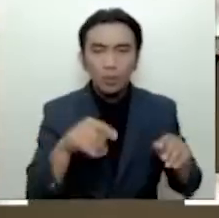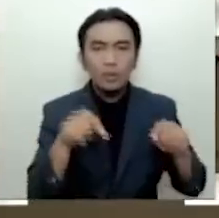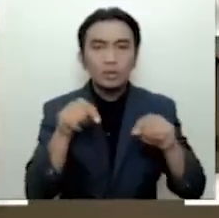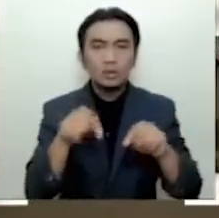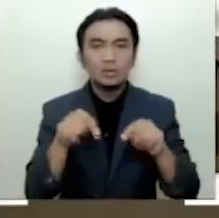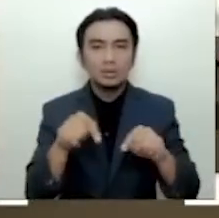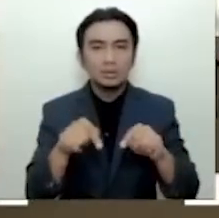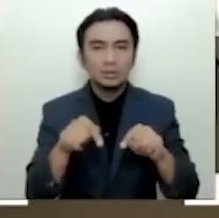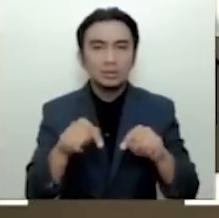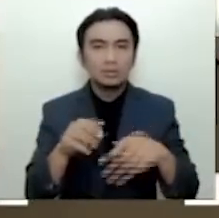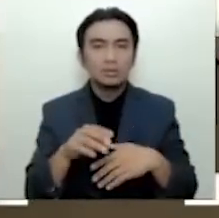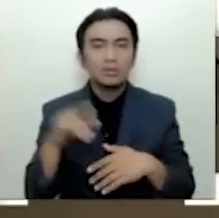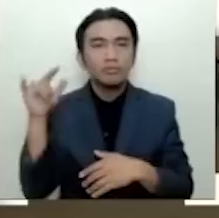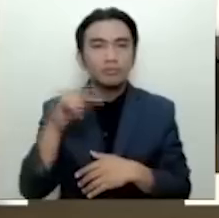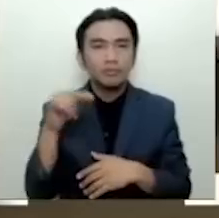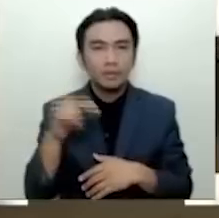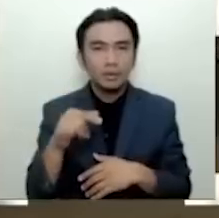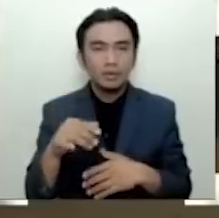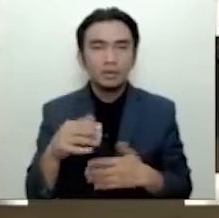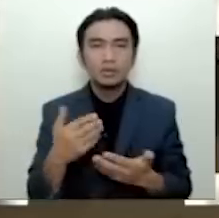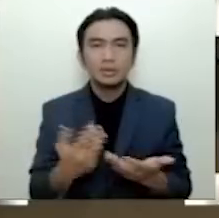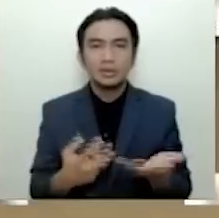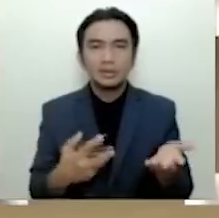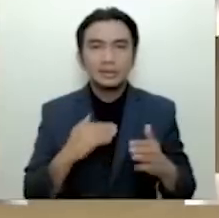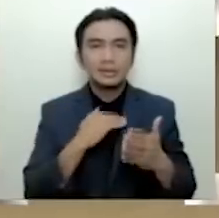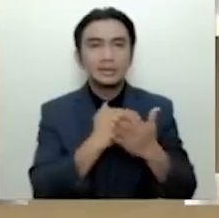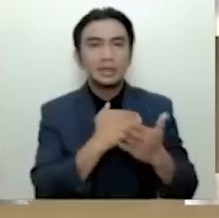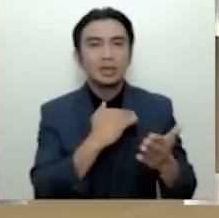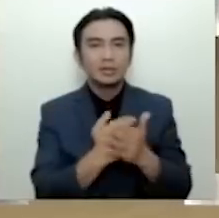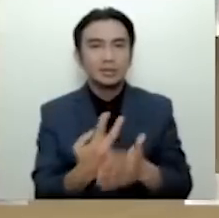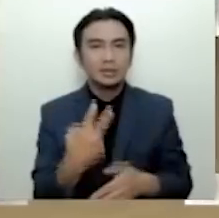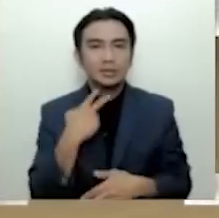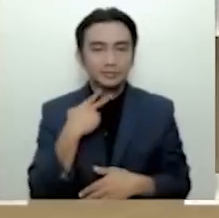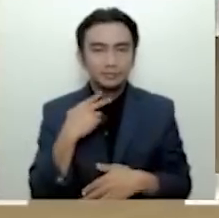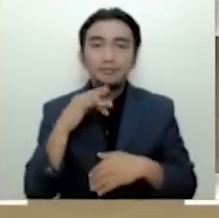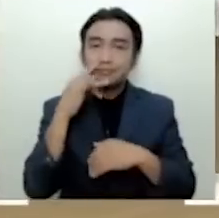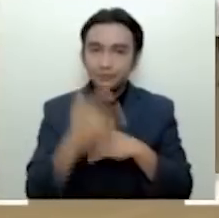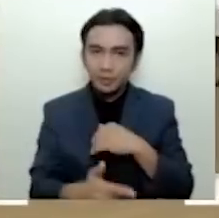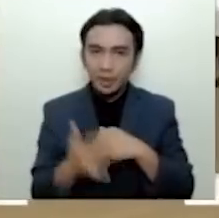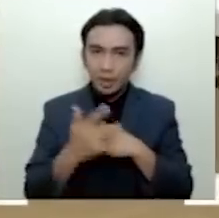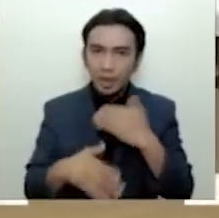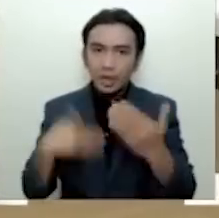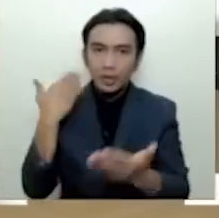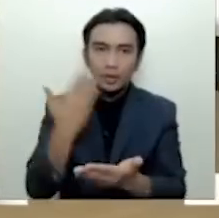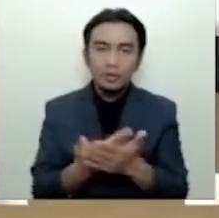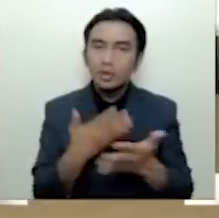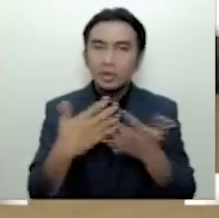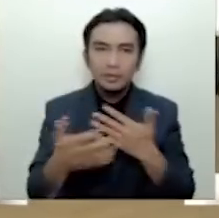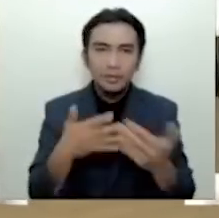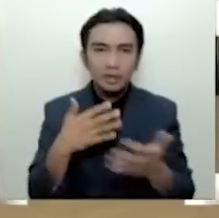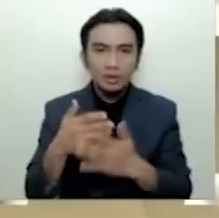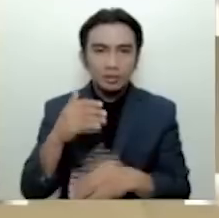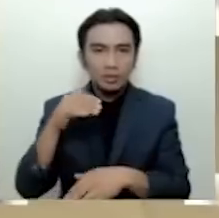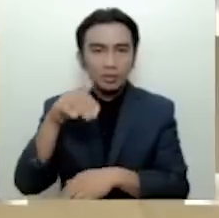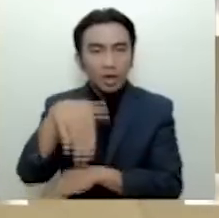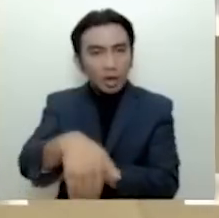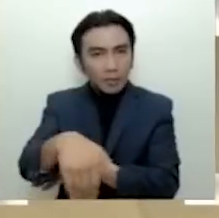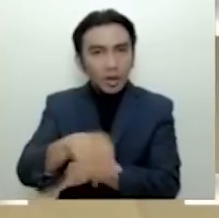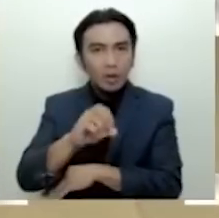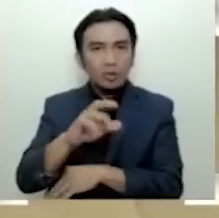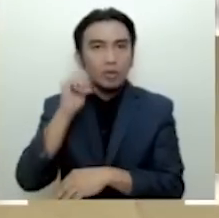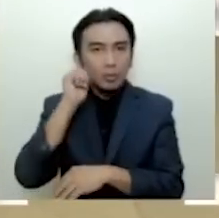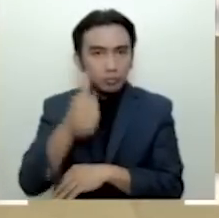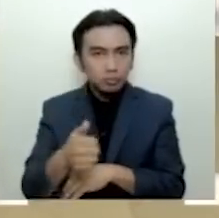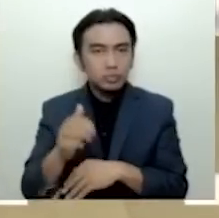iwas aberya, inagahan ang kanilang punta sa airport kahit mamaya pang hating gabi o bukas ng madaling araw ang flight. Si